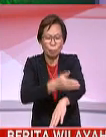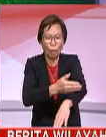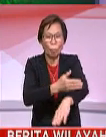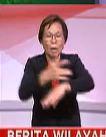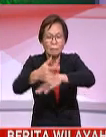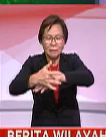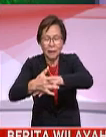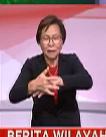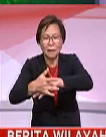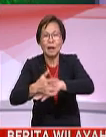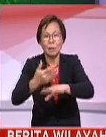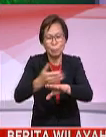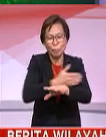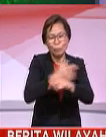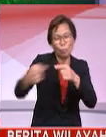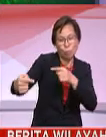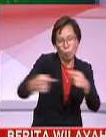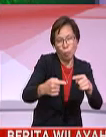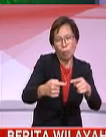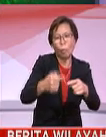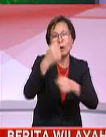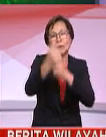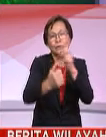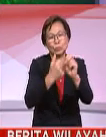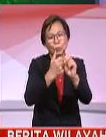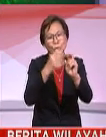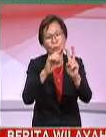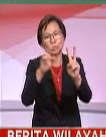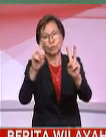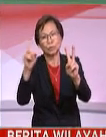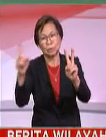sebelum turun mengharungi musim 2021.